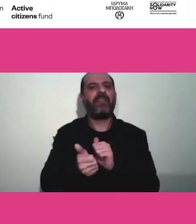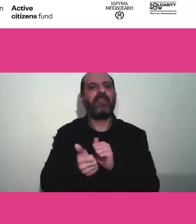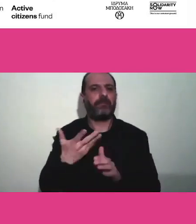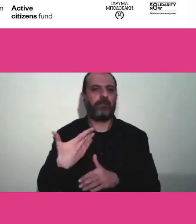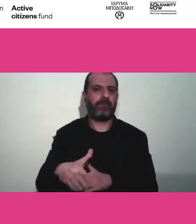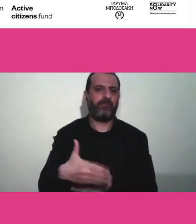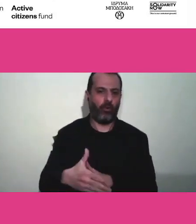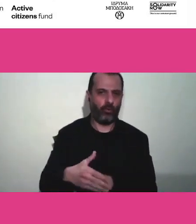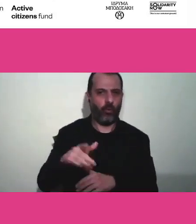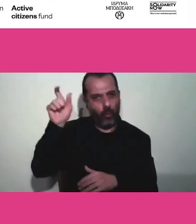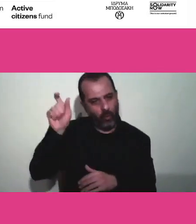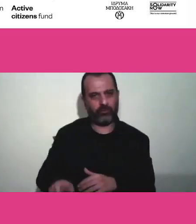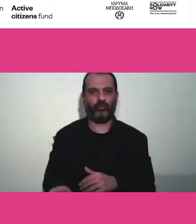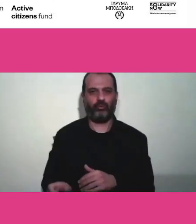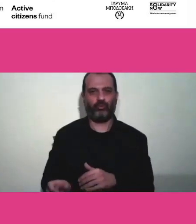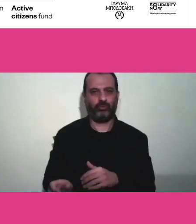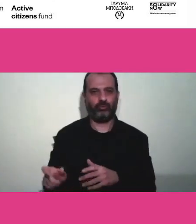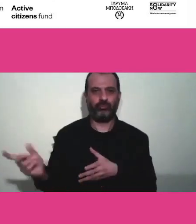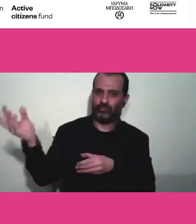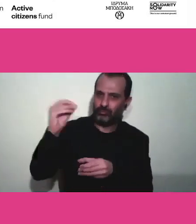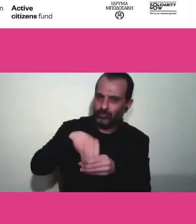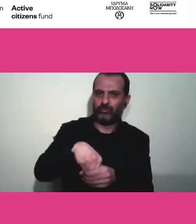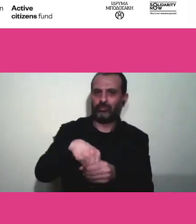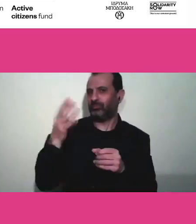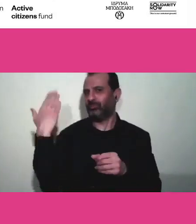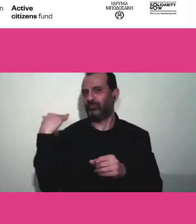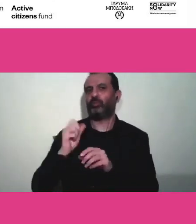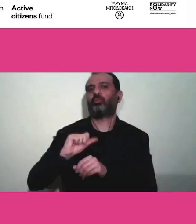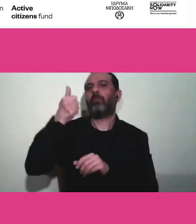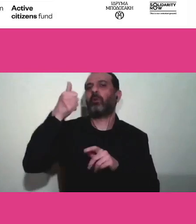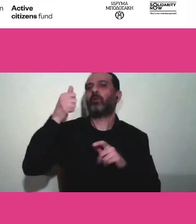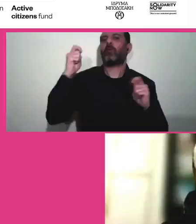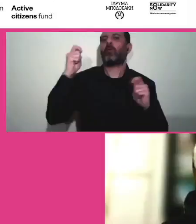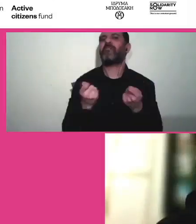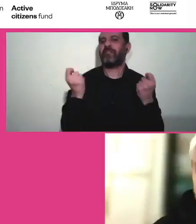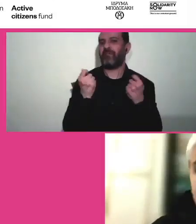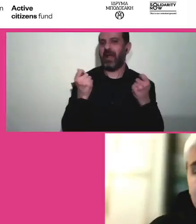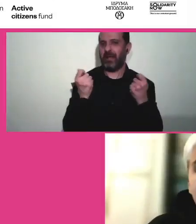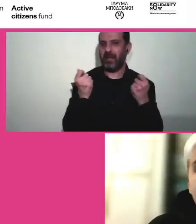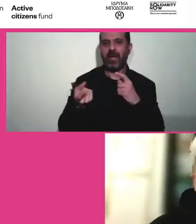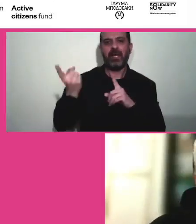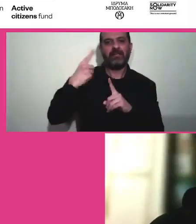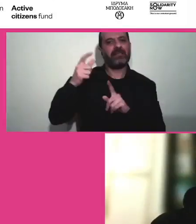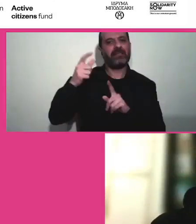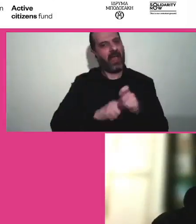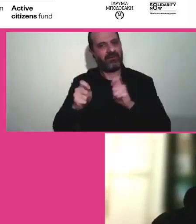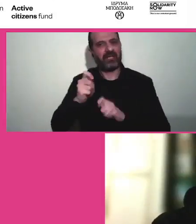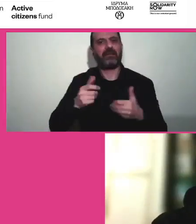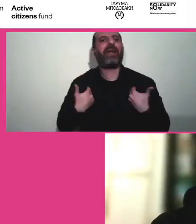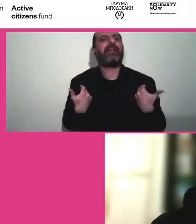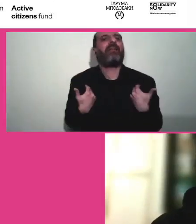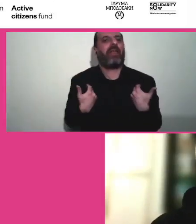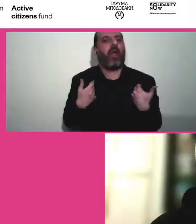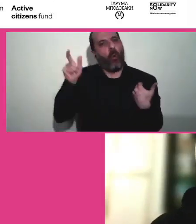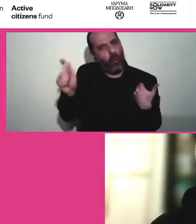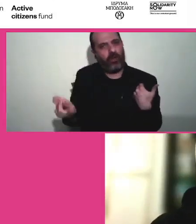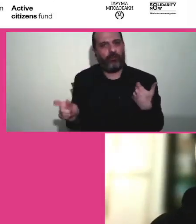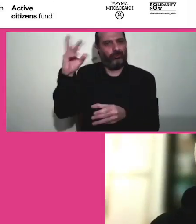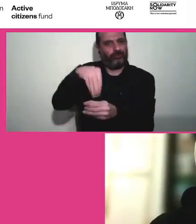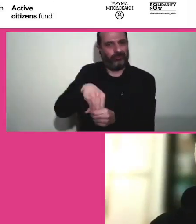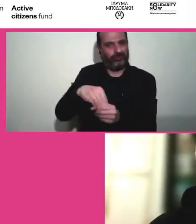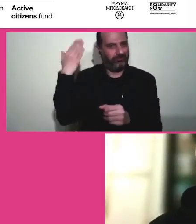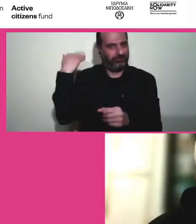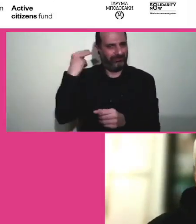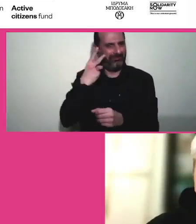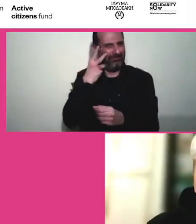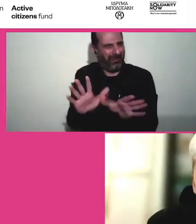αντισφαίρησης και μάλιστα συμμετείχε και στο πρώτο φεστιβάλ Legends of Disability και στη δημιουργία κάποιων παιχνιδιών από αυτά που είδαμε και προηγουμένως. Γρηγόρη,